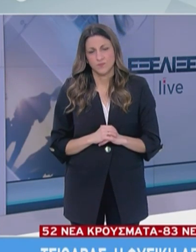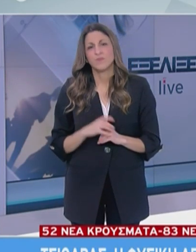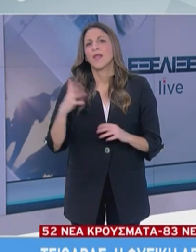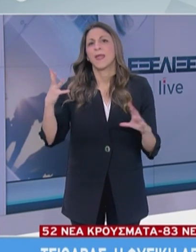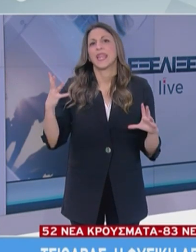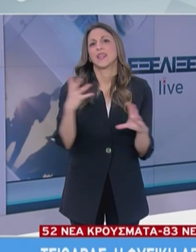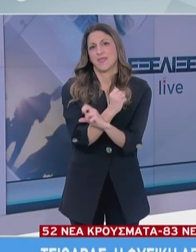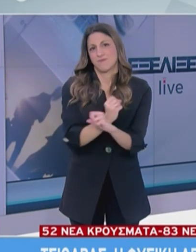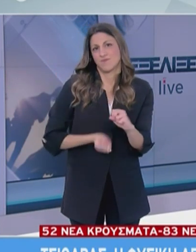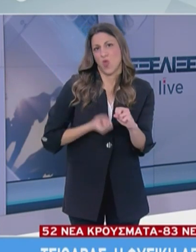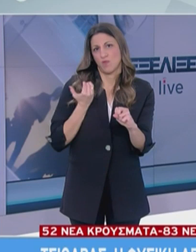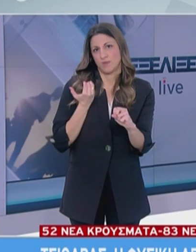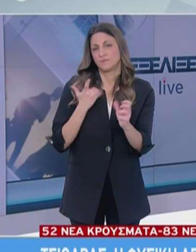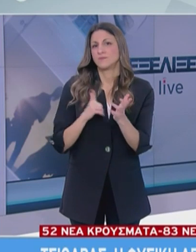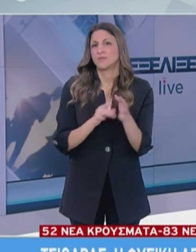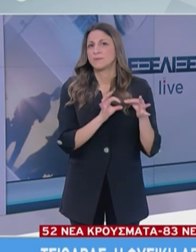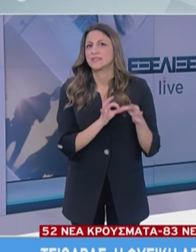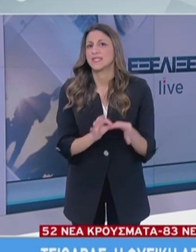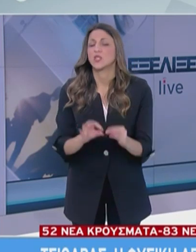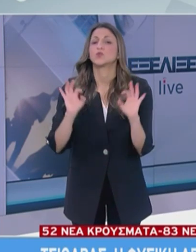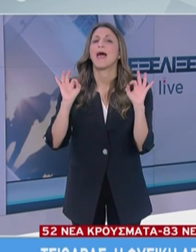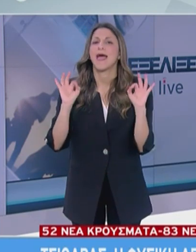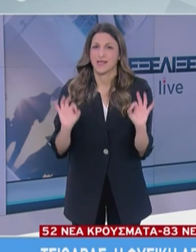νίκη. Πρέπει να συνεχίσουμε έτσι. Σας ευχαριστώ.